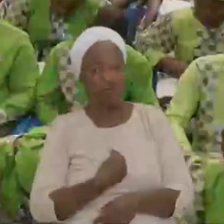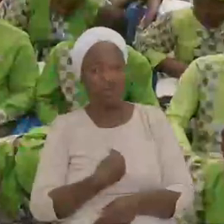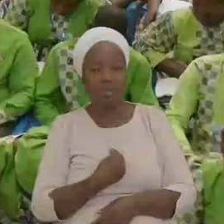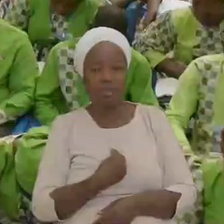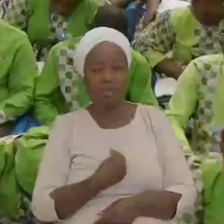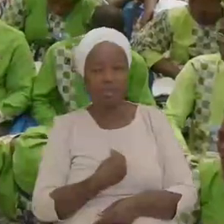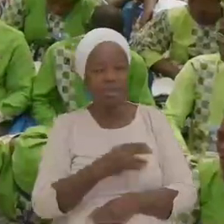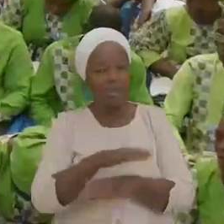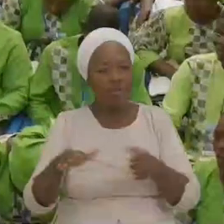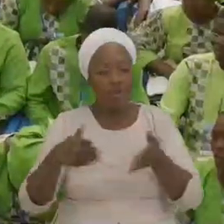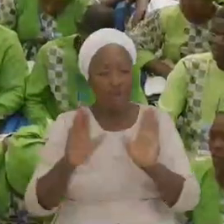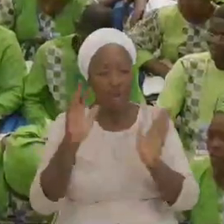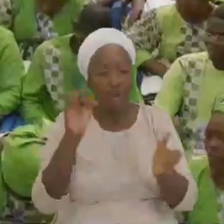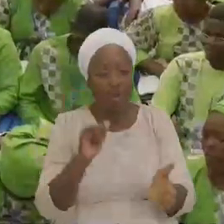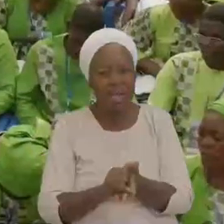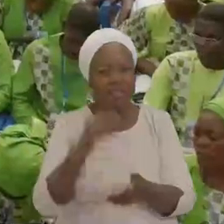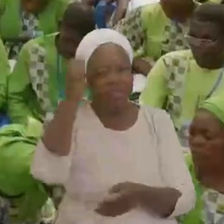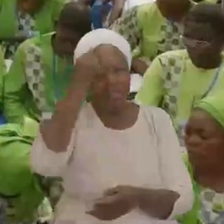C'est l'esprit qui nous rappelle.